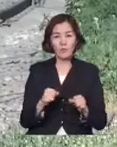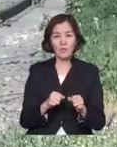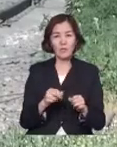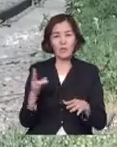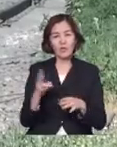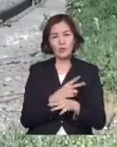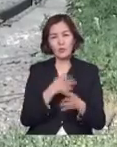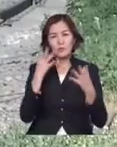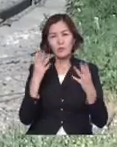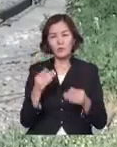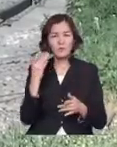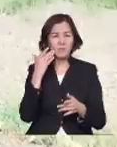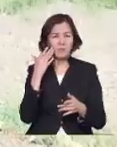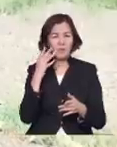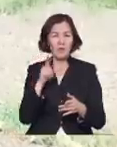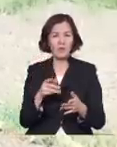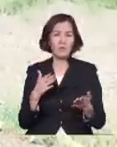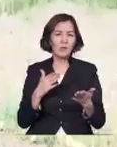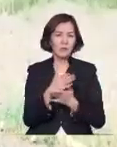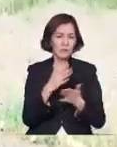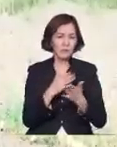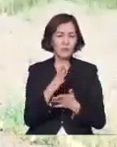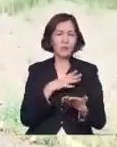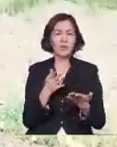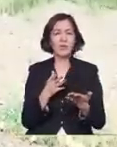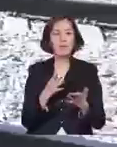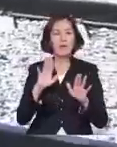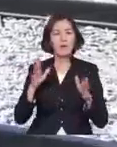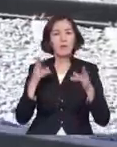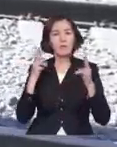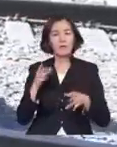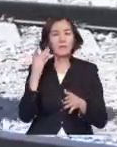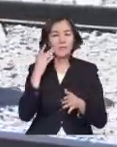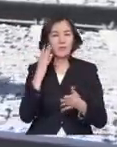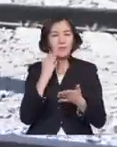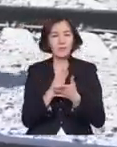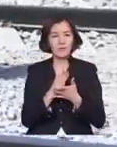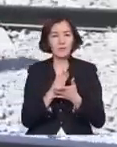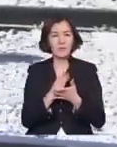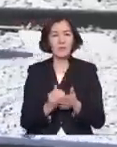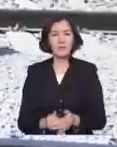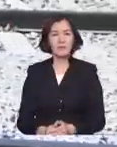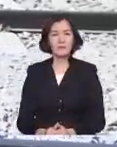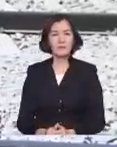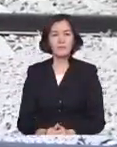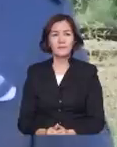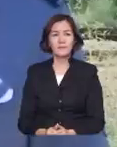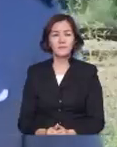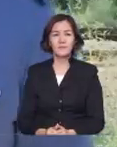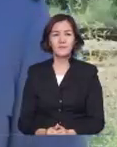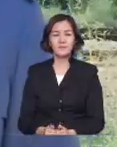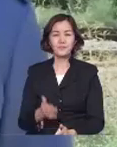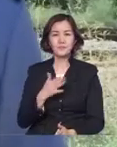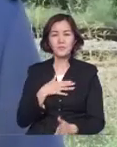демей адам аяғы үзілмейді. Дәл осындай соқпақтарда жазатайым оқиғалар жиі орын алады, дейді құқық қорғаушылар.